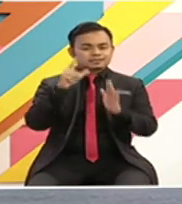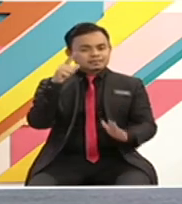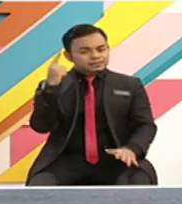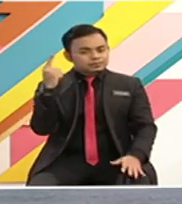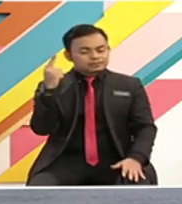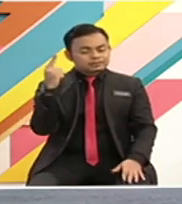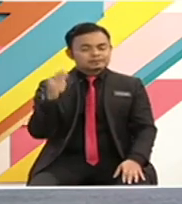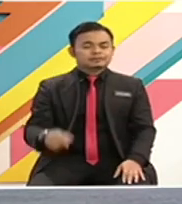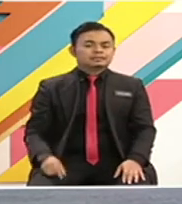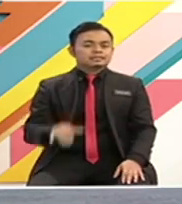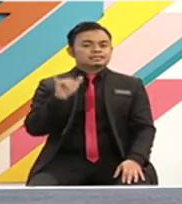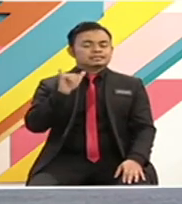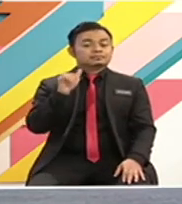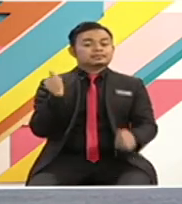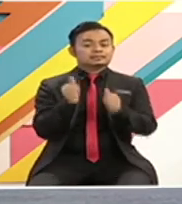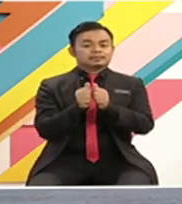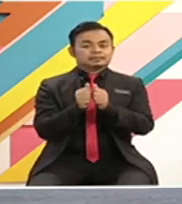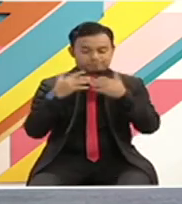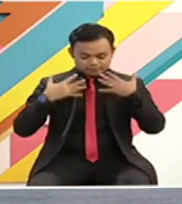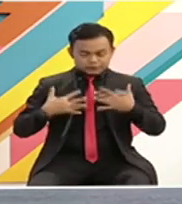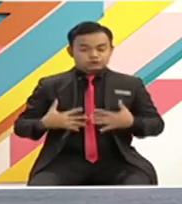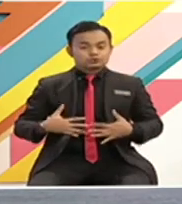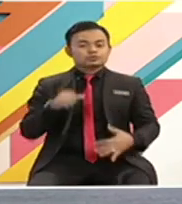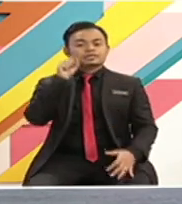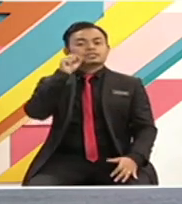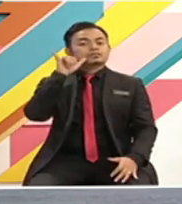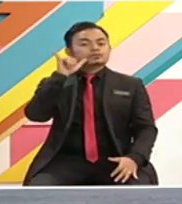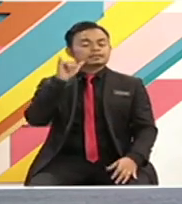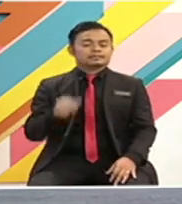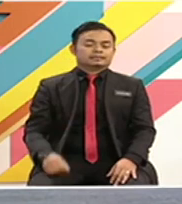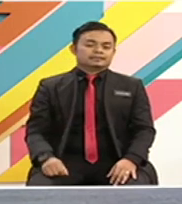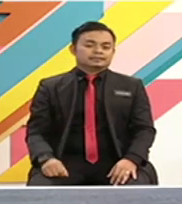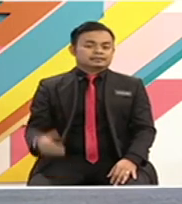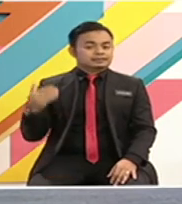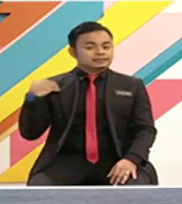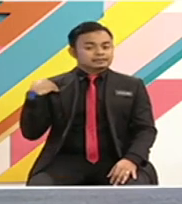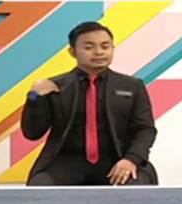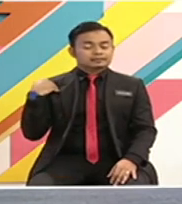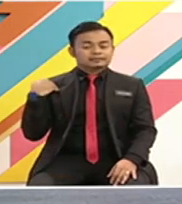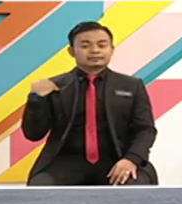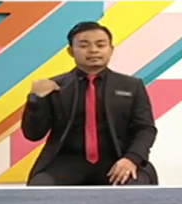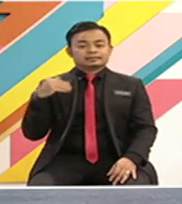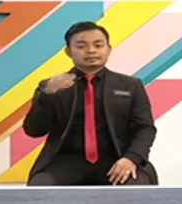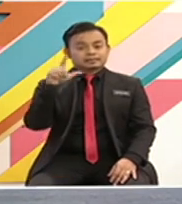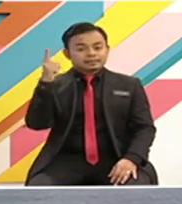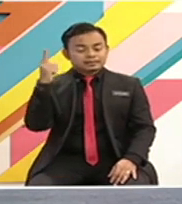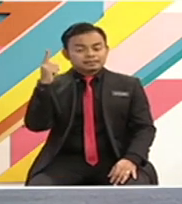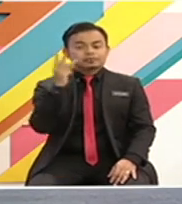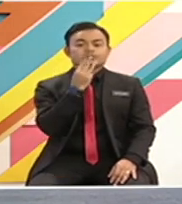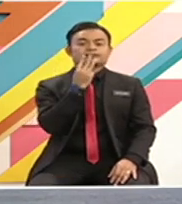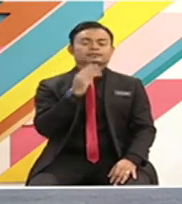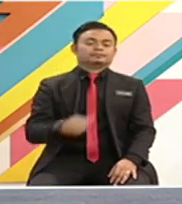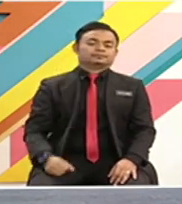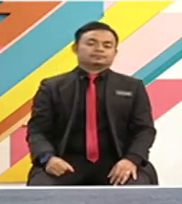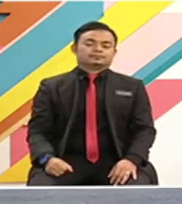baju Safika pakai hari ini Nah itu karena adalah tabrak awan hitam ya gan ada juga warna